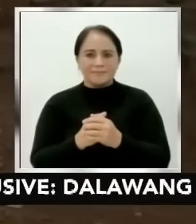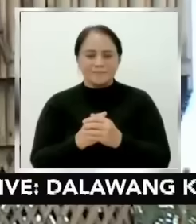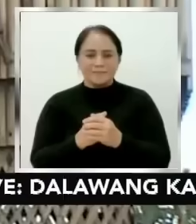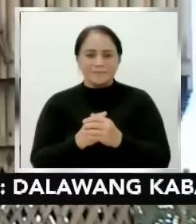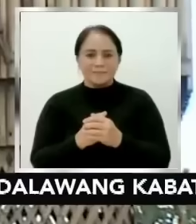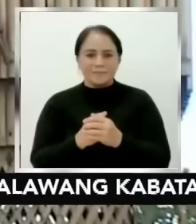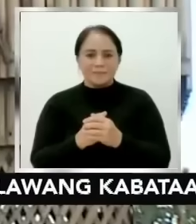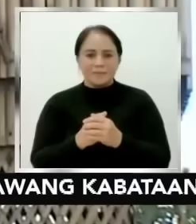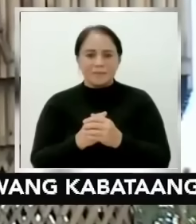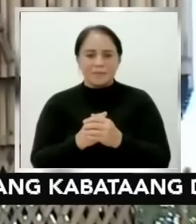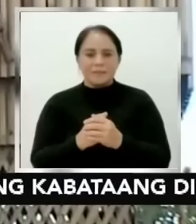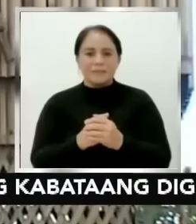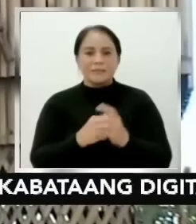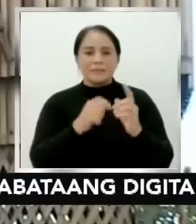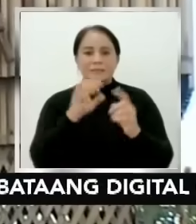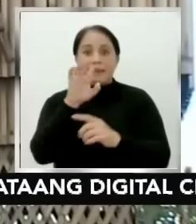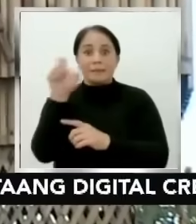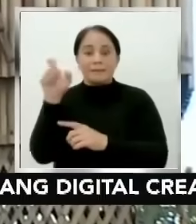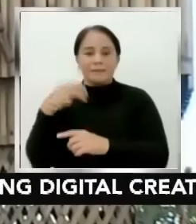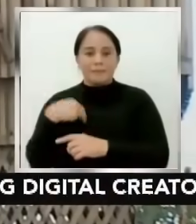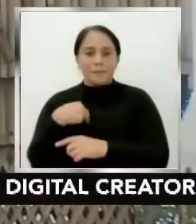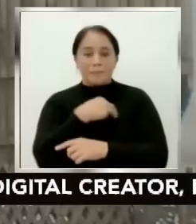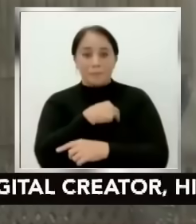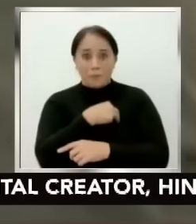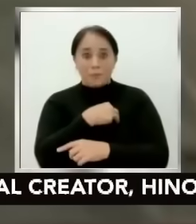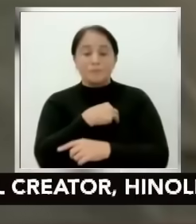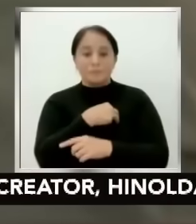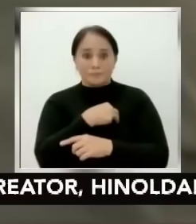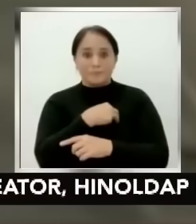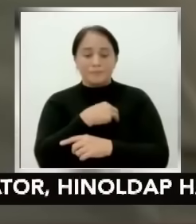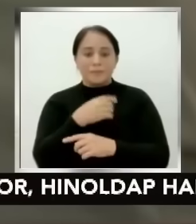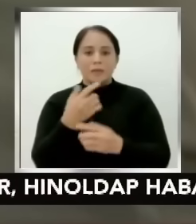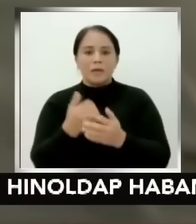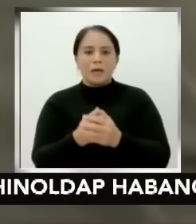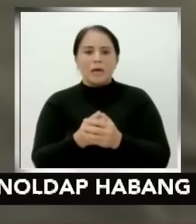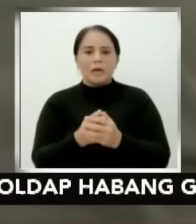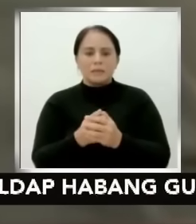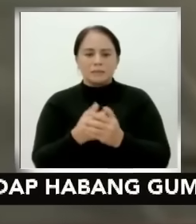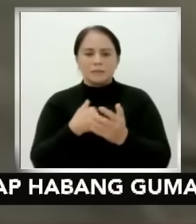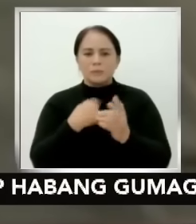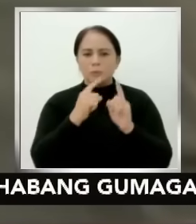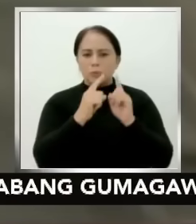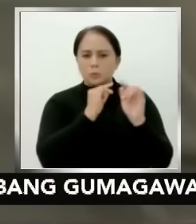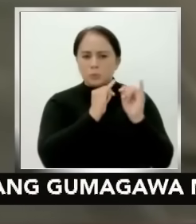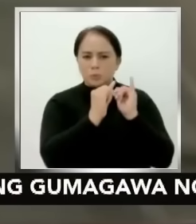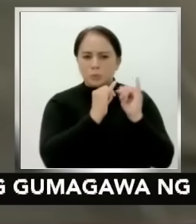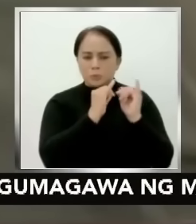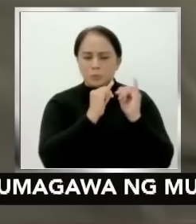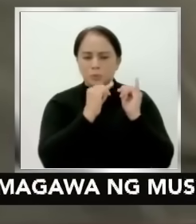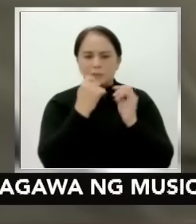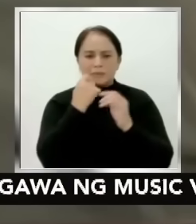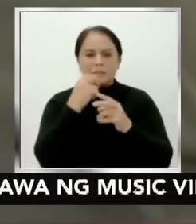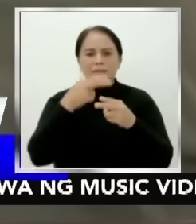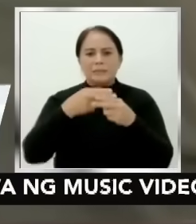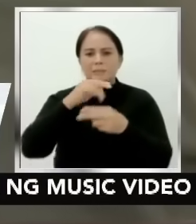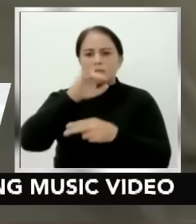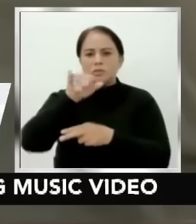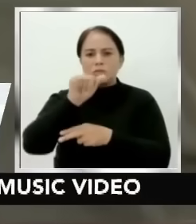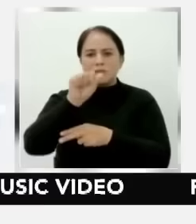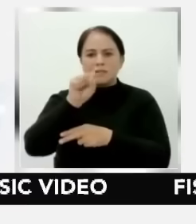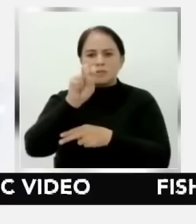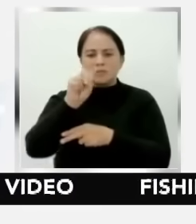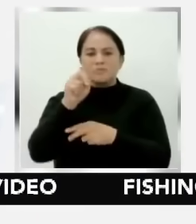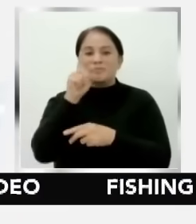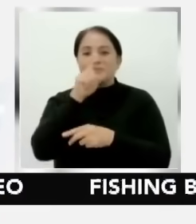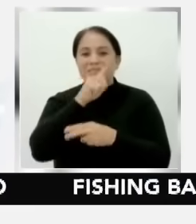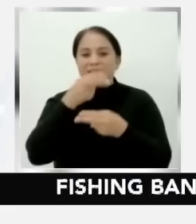Isa sa mga dating miyembro ng Socorro Bayanihan Services na nakausap ng GMA Integrated News si Jason. Di niya tunay na pangalan. Sabi